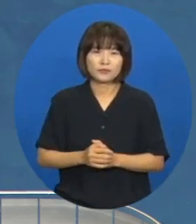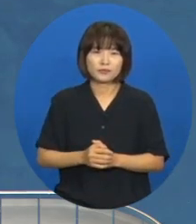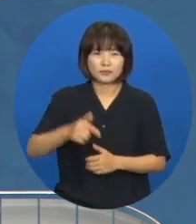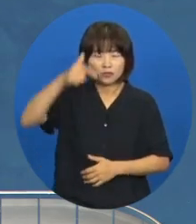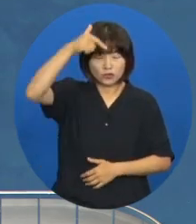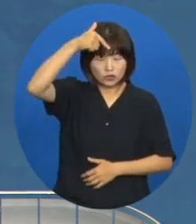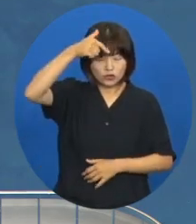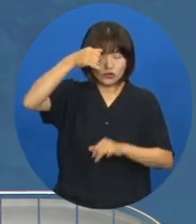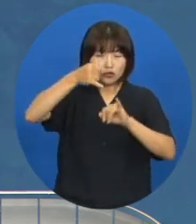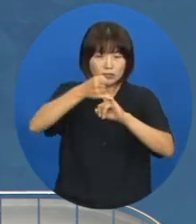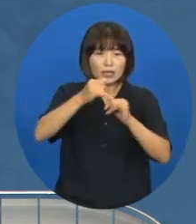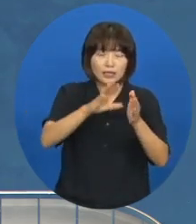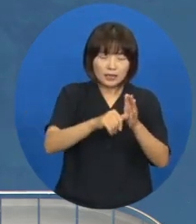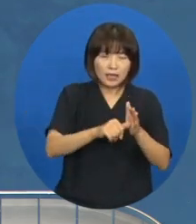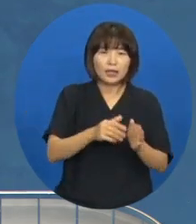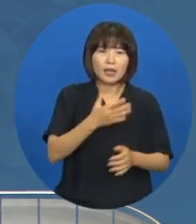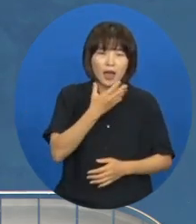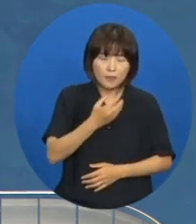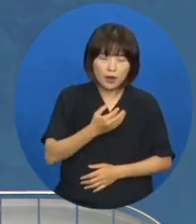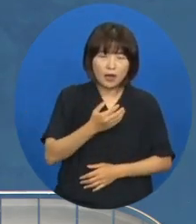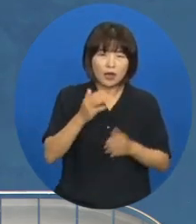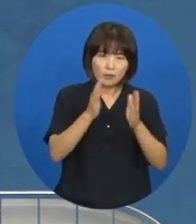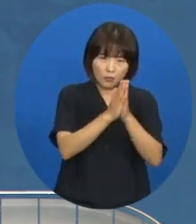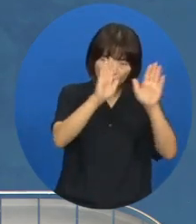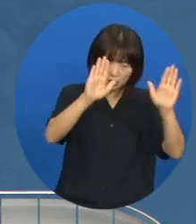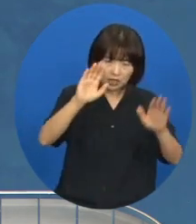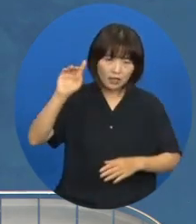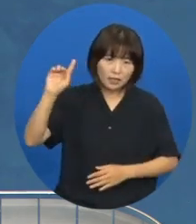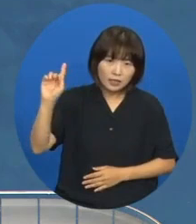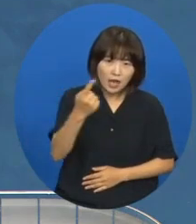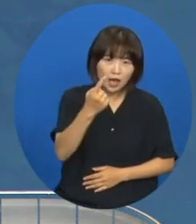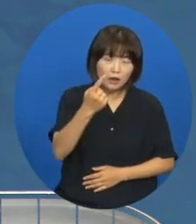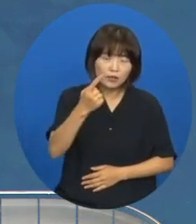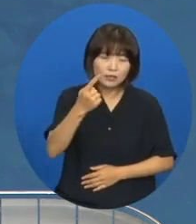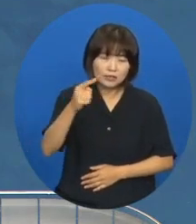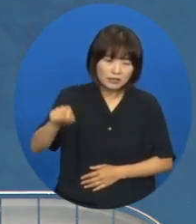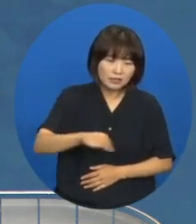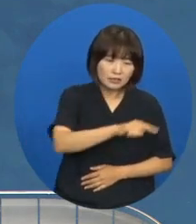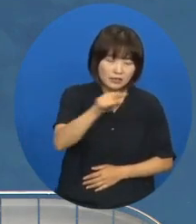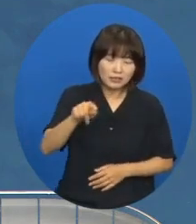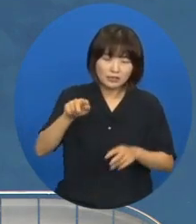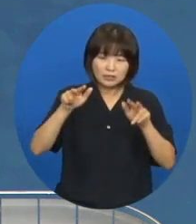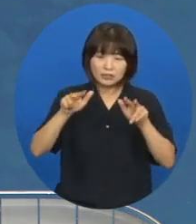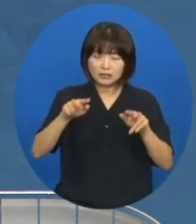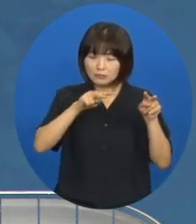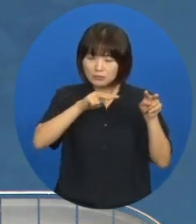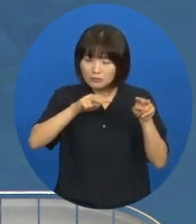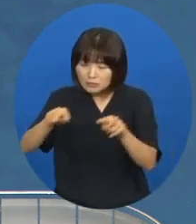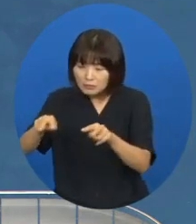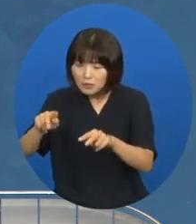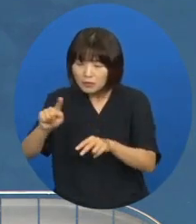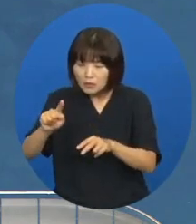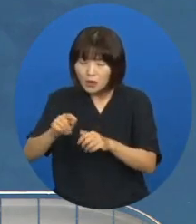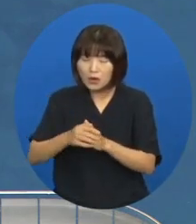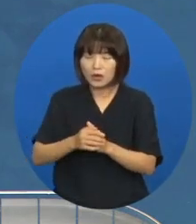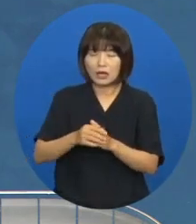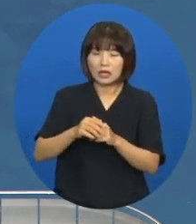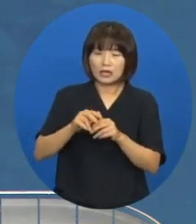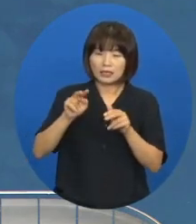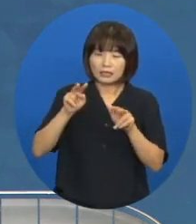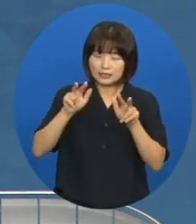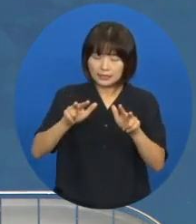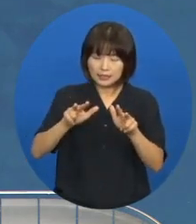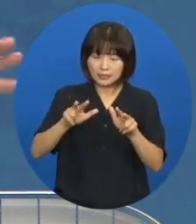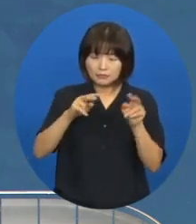구약시대의 아브라함, 모세, 다윗 아마 그들이 지금 보시겠죠. 지금 이 시대를 보고